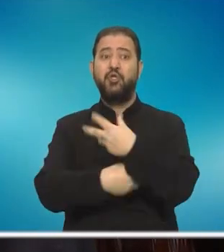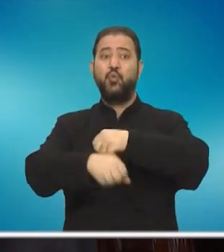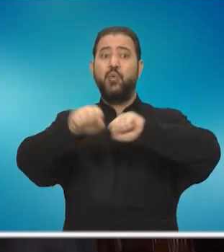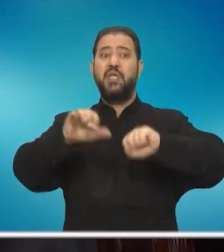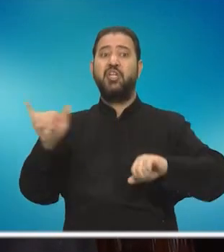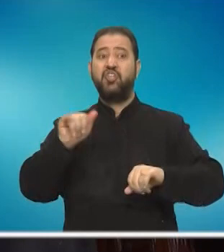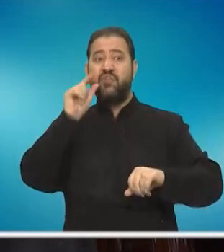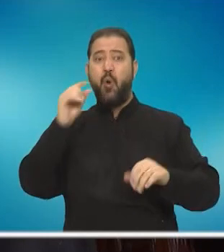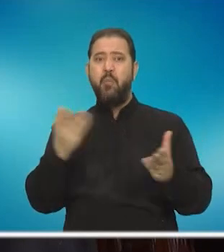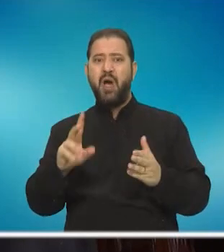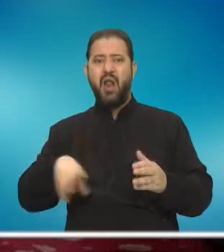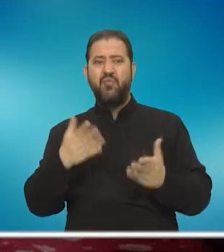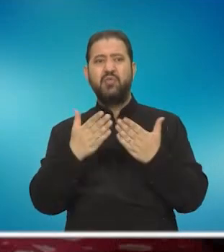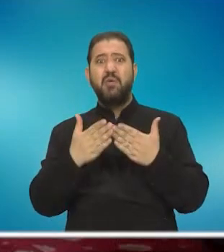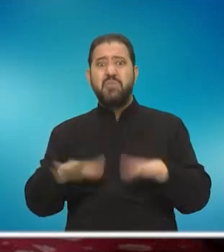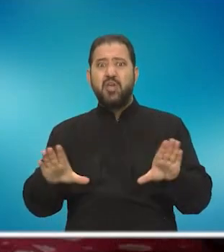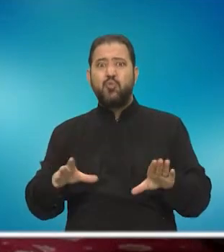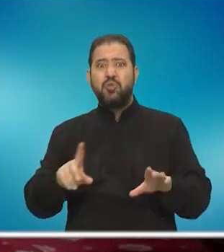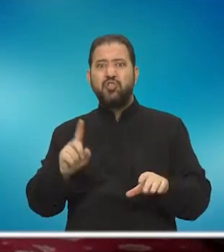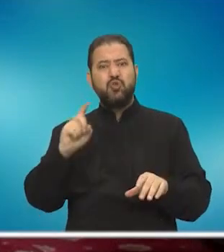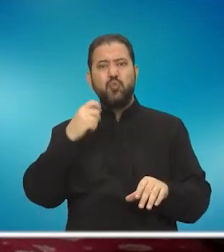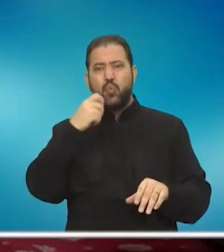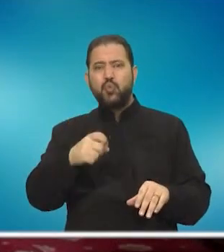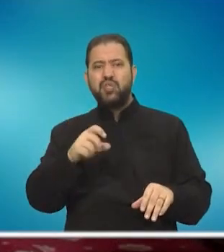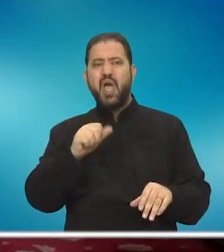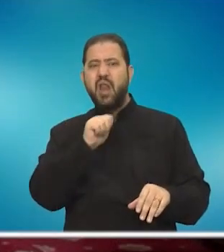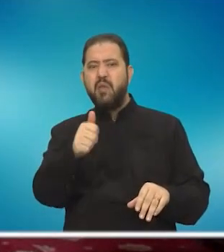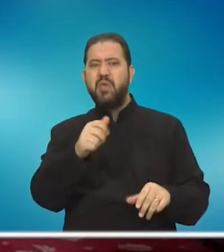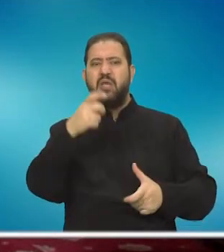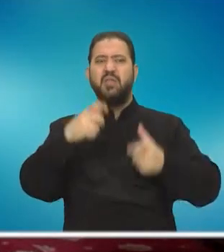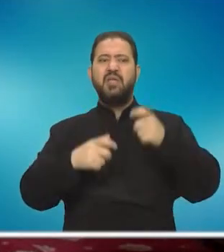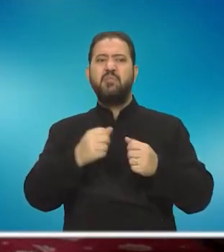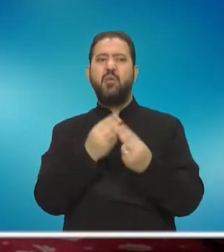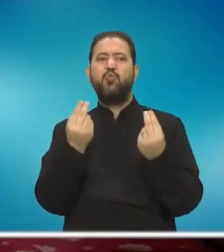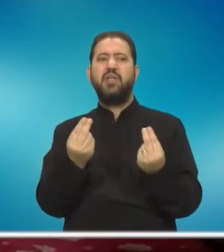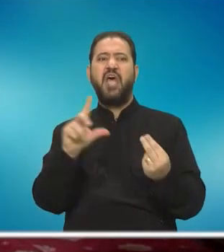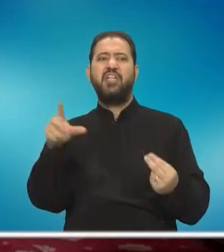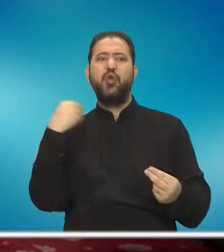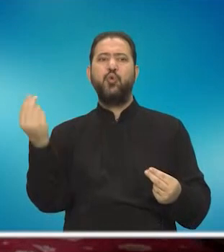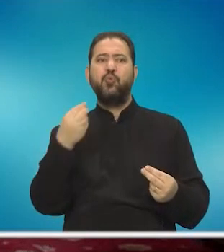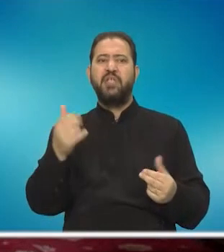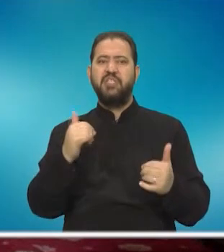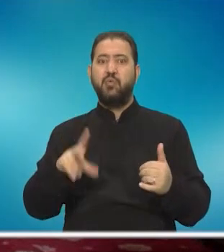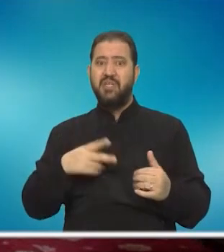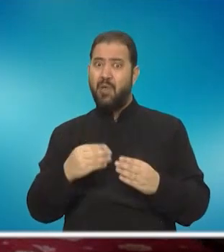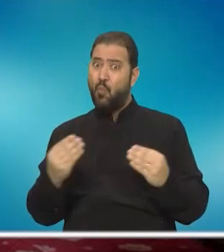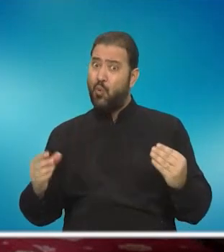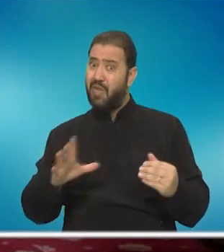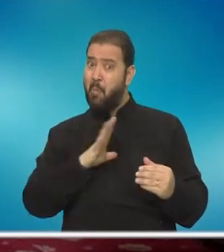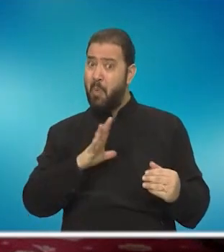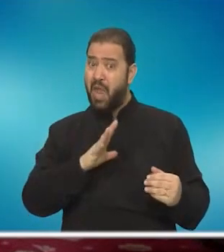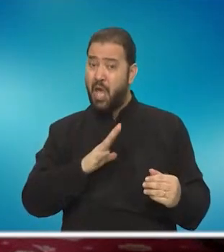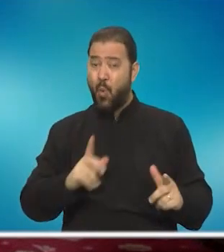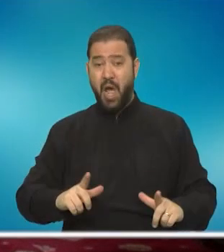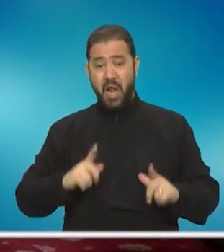cuiva care a fost debusolat, pierdut și așa mai departe. Sunt atâtea pericole și provocări ale vieții în care